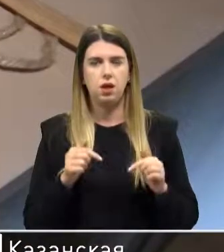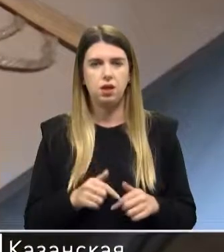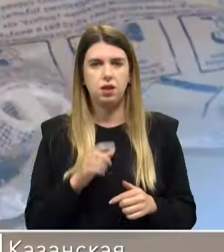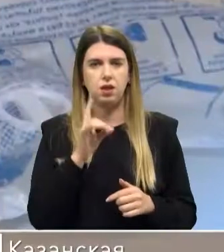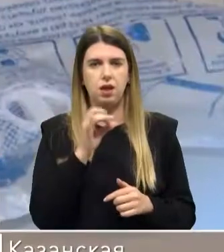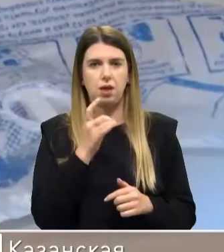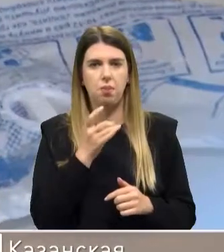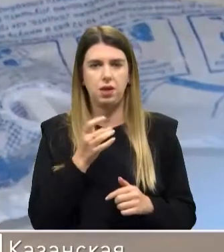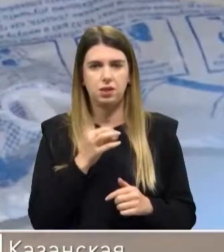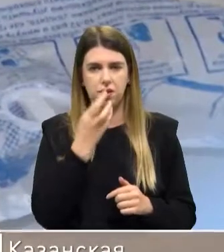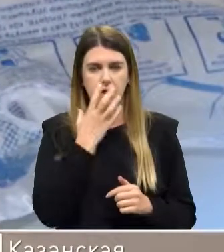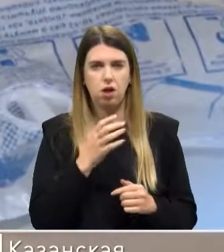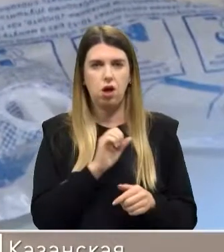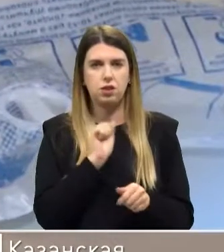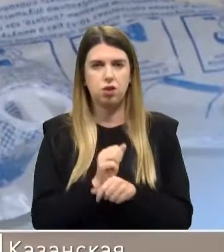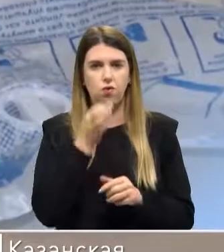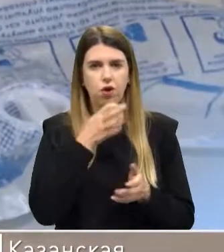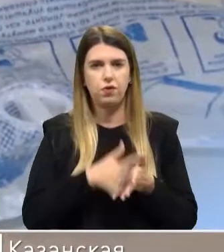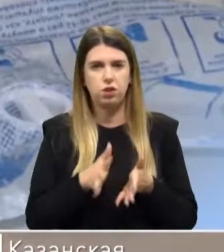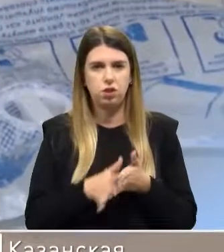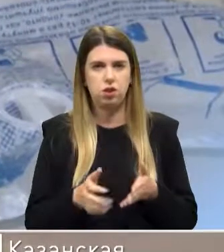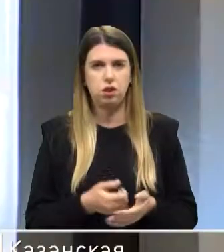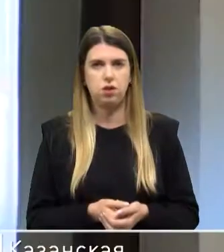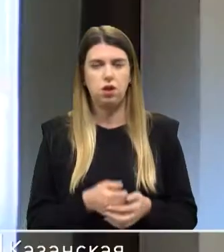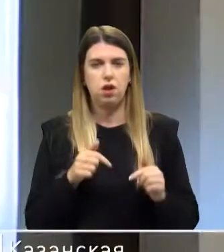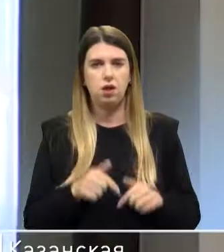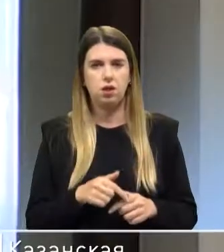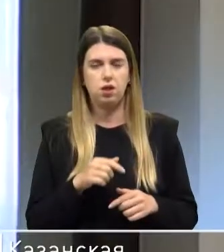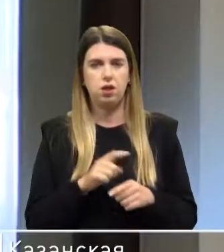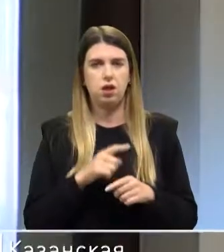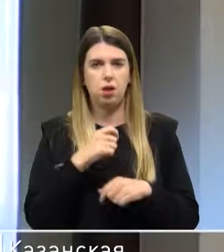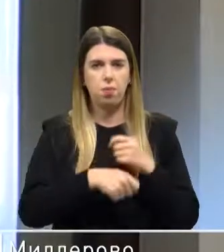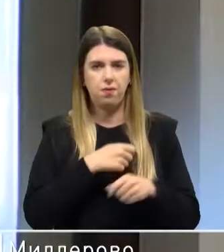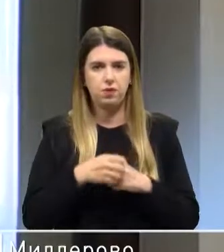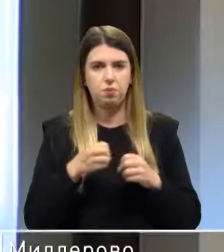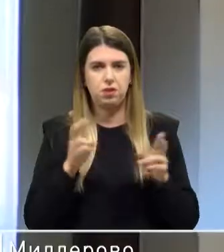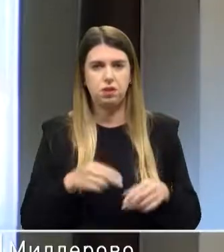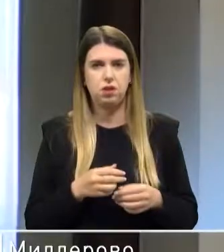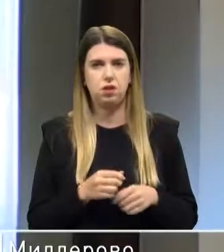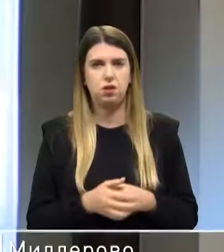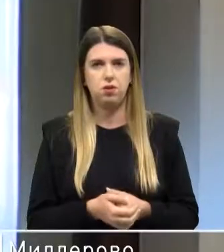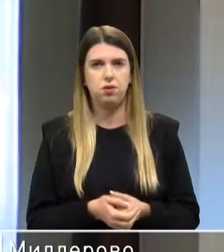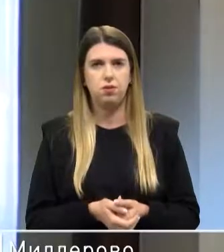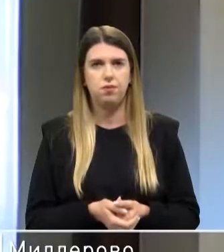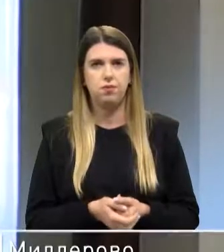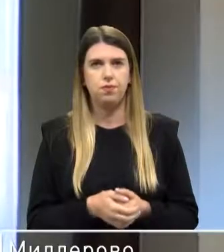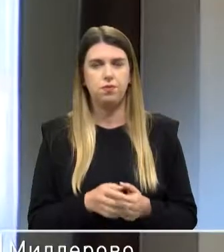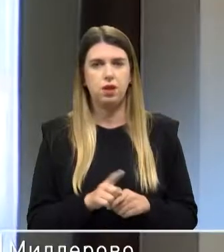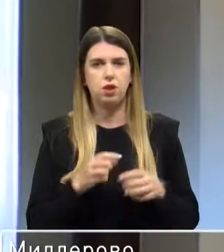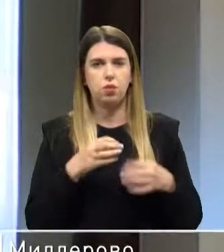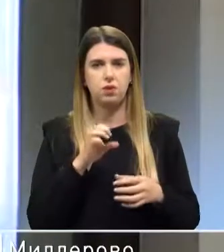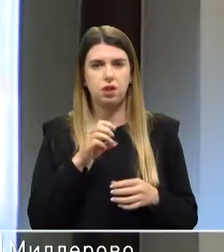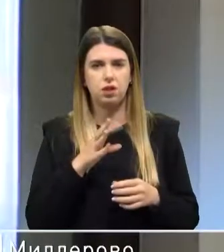реанимационные мероприятия, это остановка кровотечений, это наложение повязок, использование допущенных